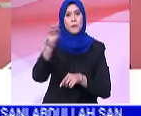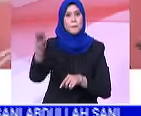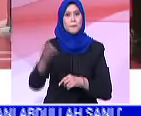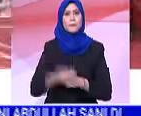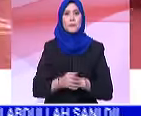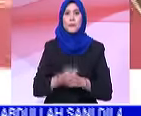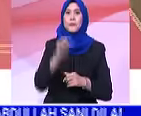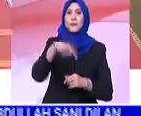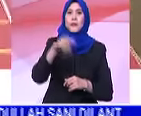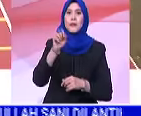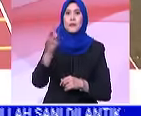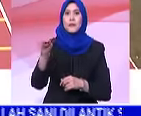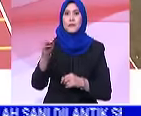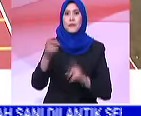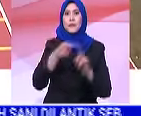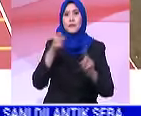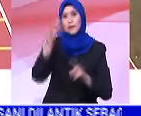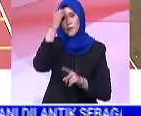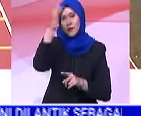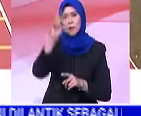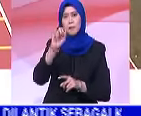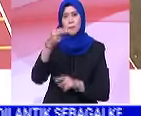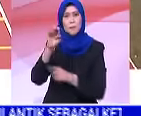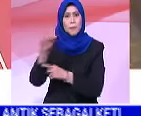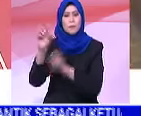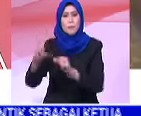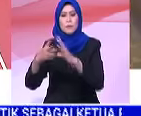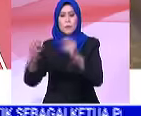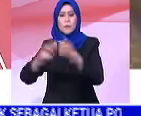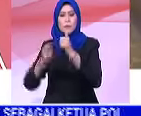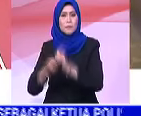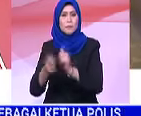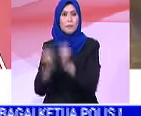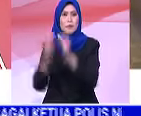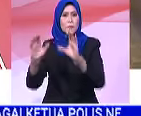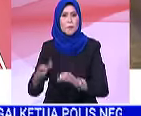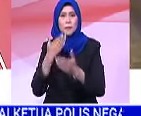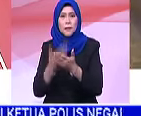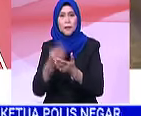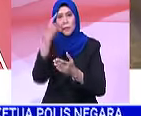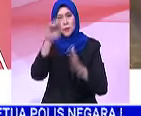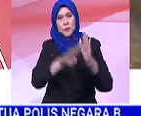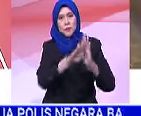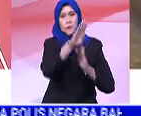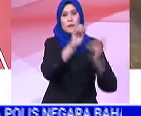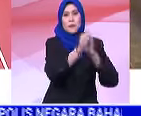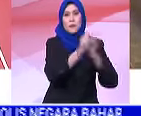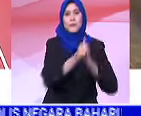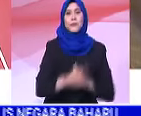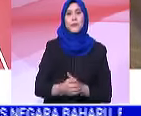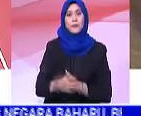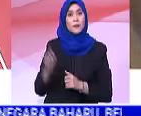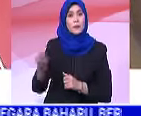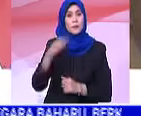harap PSM di bawah kepimpinan Dato' Sri Ahmad Ismail dapat menyelesaikan konflik itu secara baik demi pembangunan sukan berkenaan. Tambah Muhammad